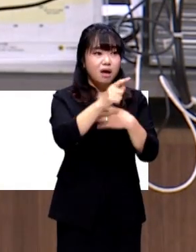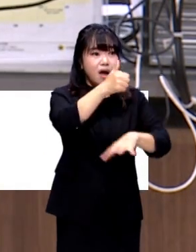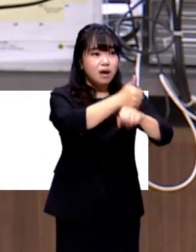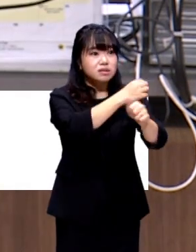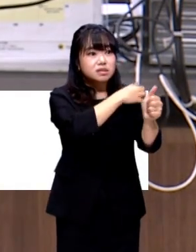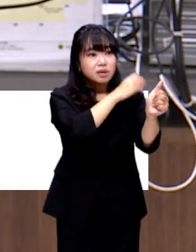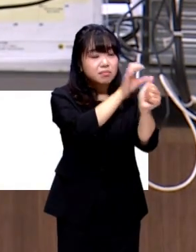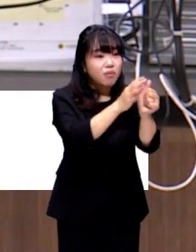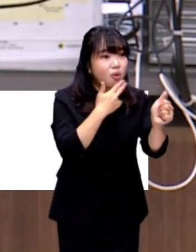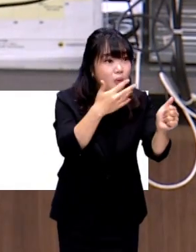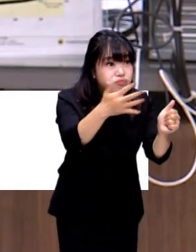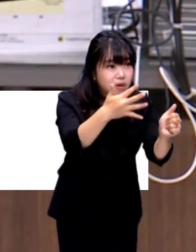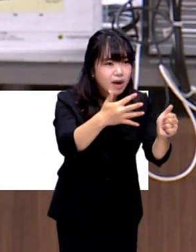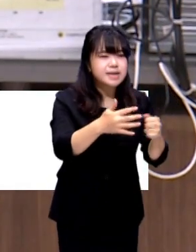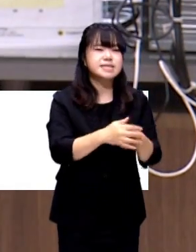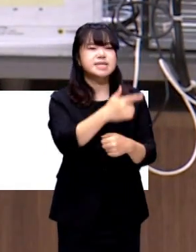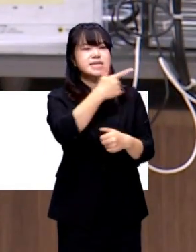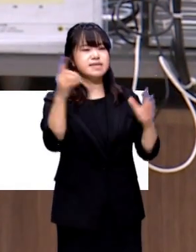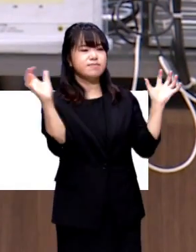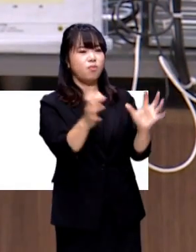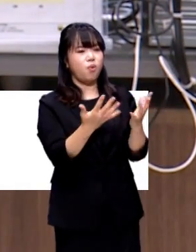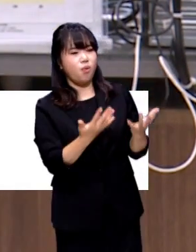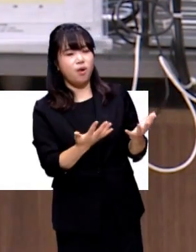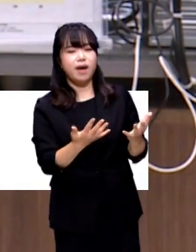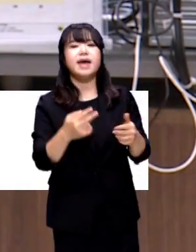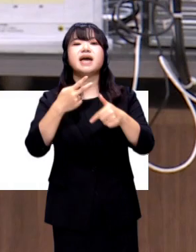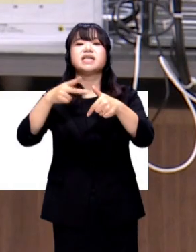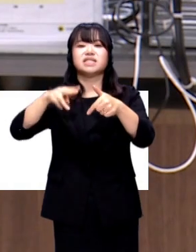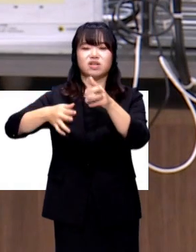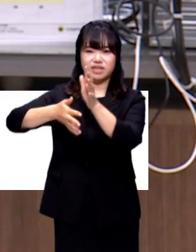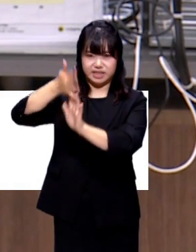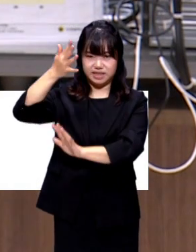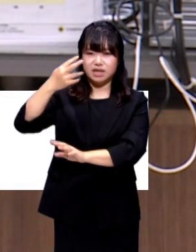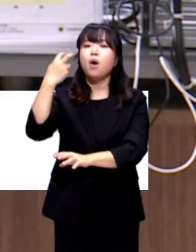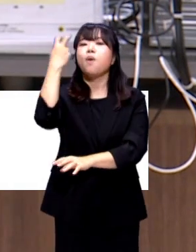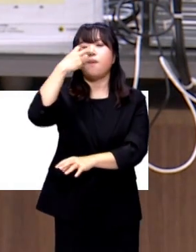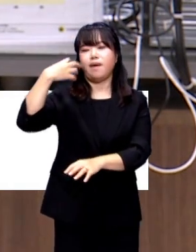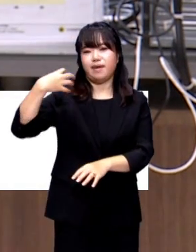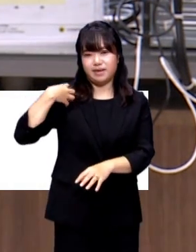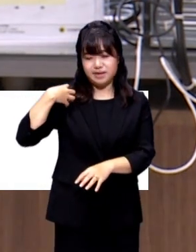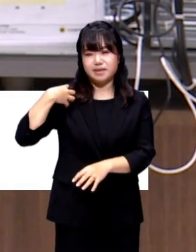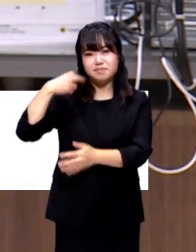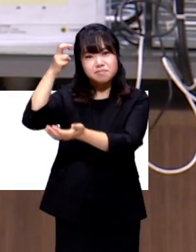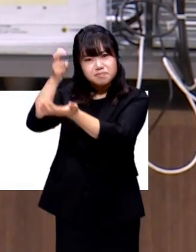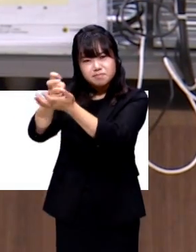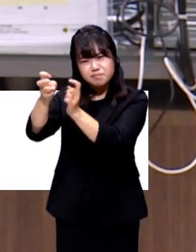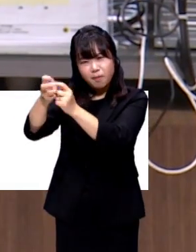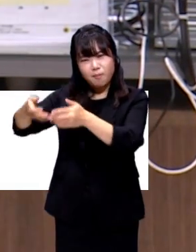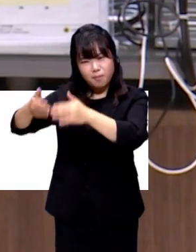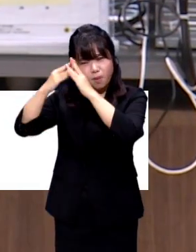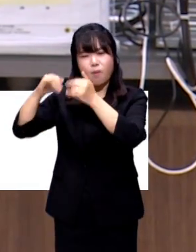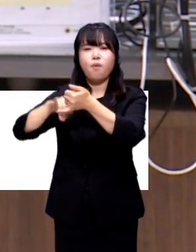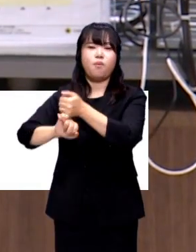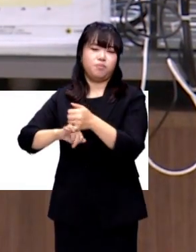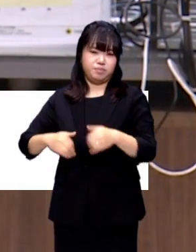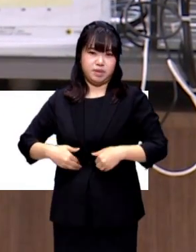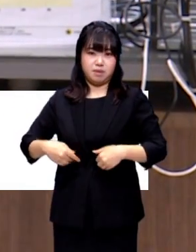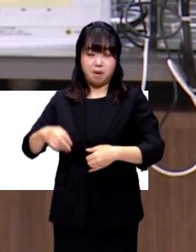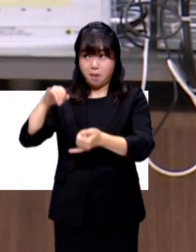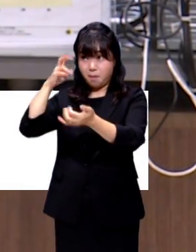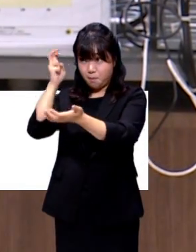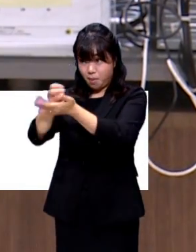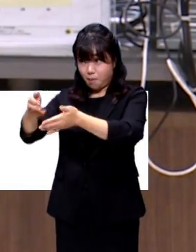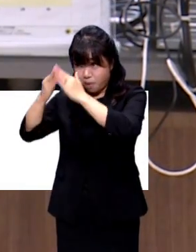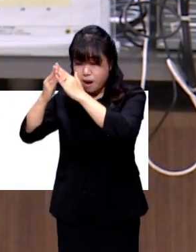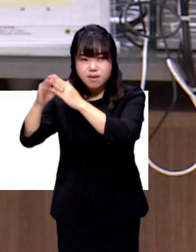그 대형 행사 시에 우리 인천시가 관리하는 조례가 있어야만이